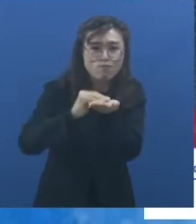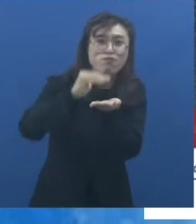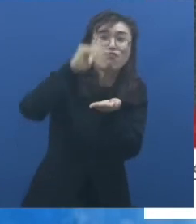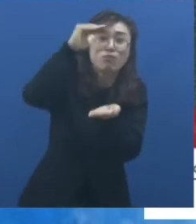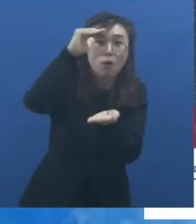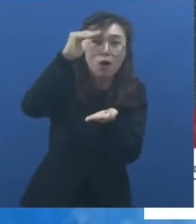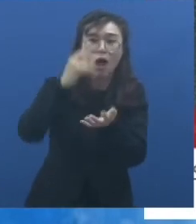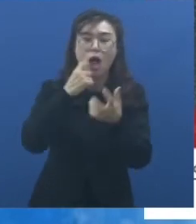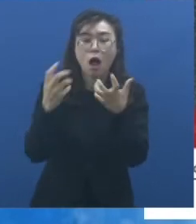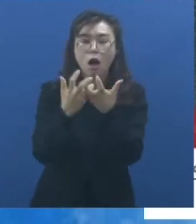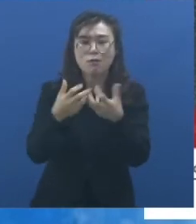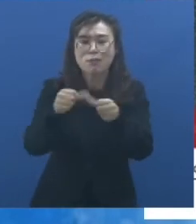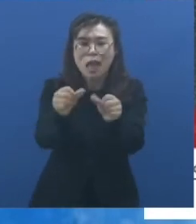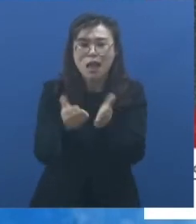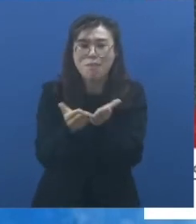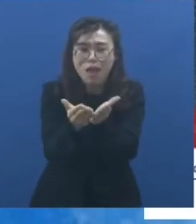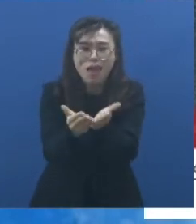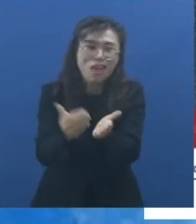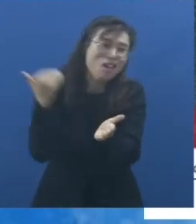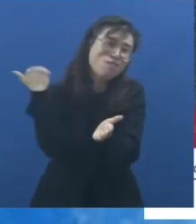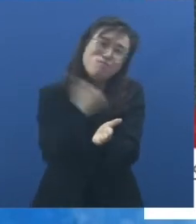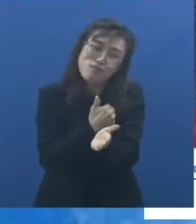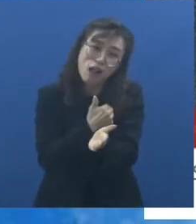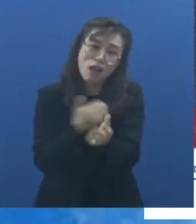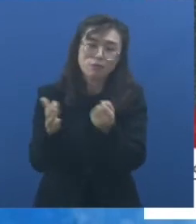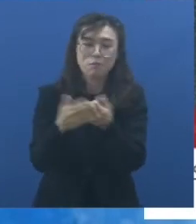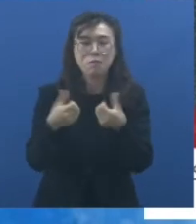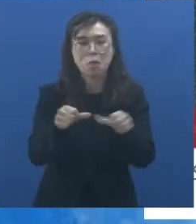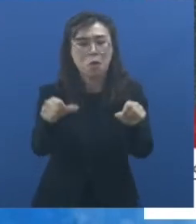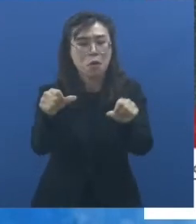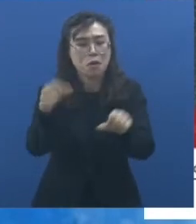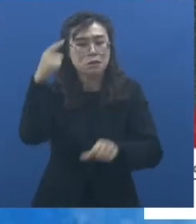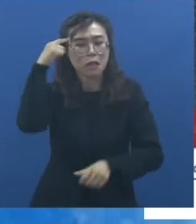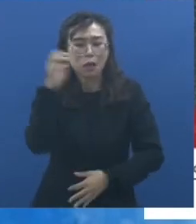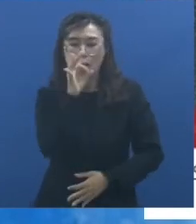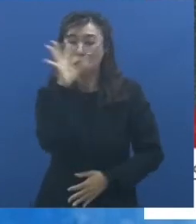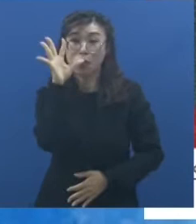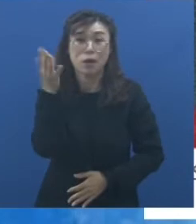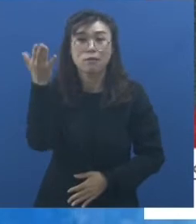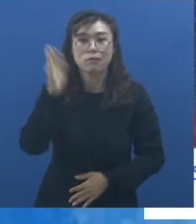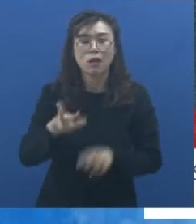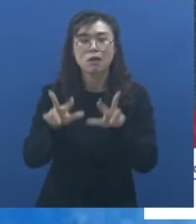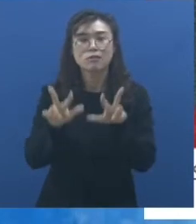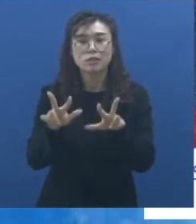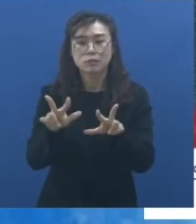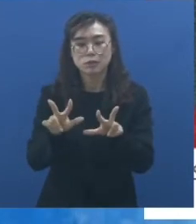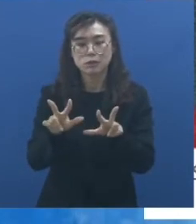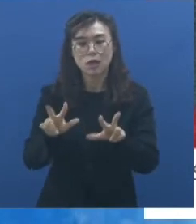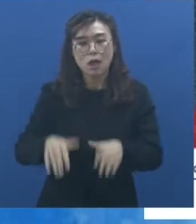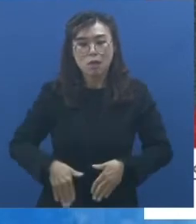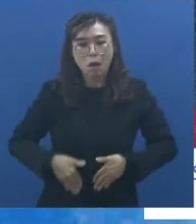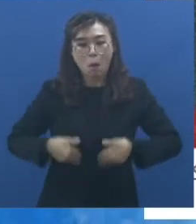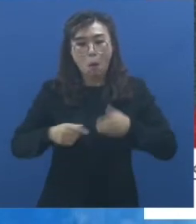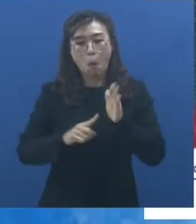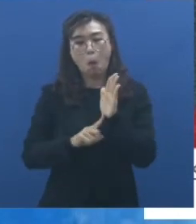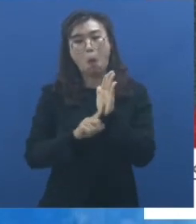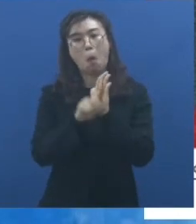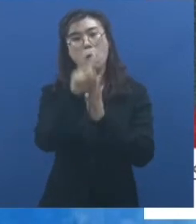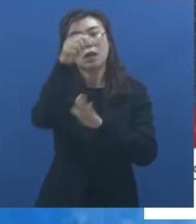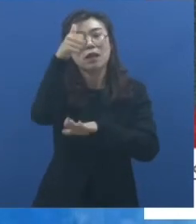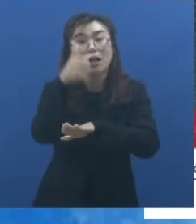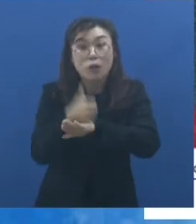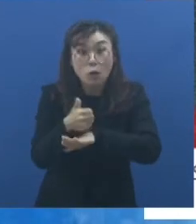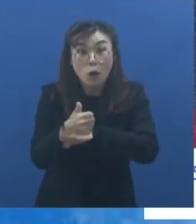굉장히 힘들었어요 그래서 아예 뚫고 나갈 생각을 못했거든요 그런데 지금은 어느 하나 때문에 얼음이 많이 녹아서 많이 얇아져